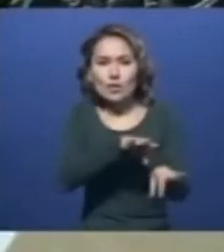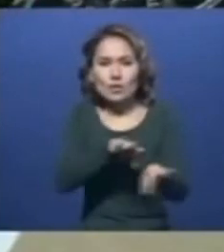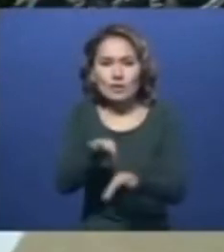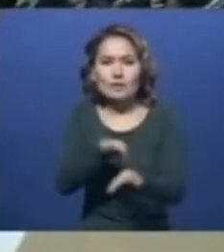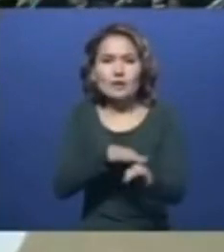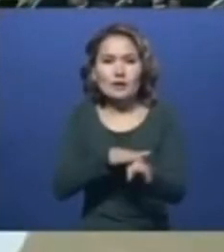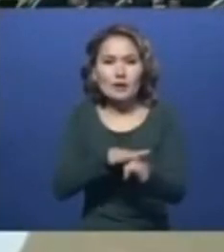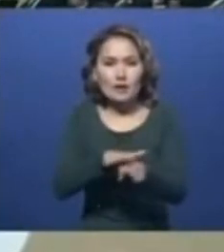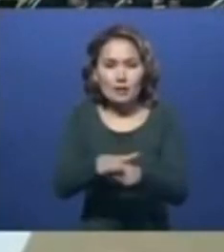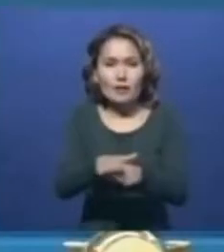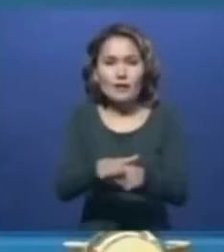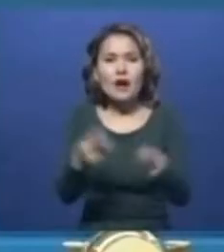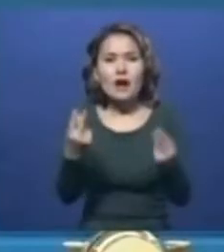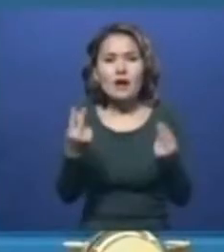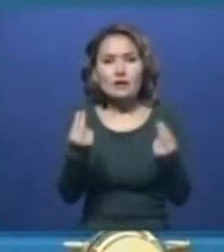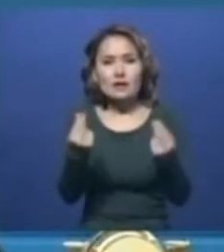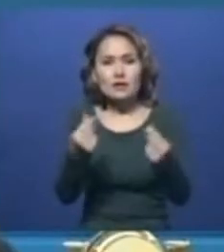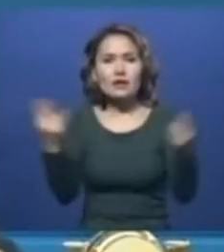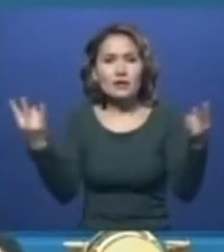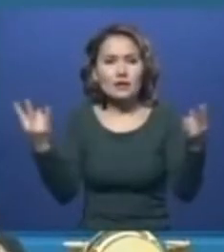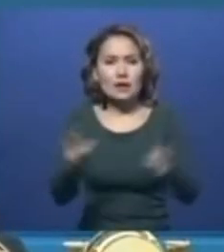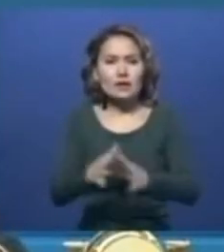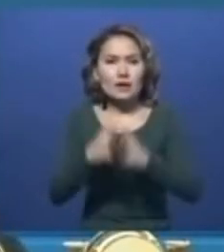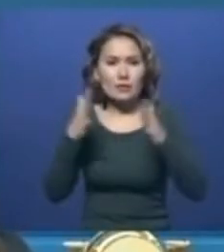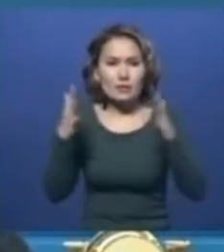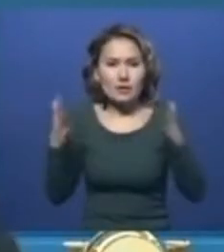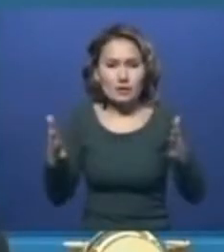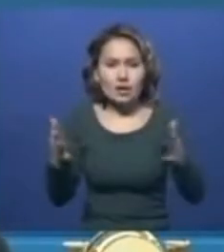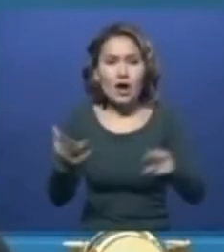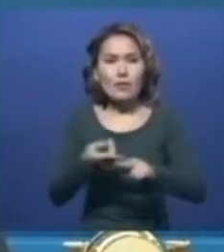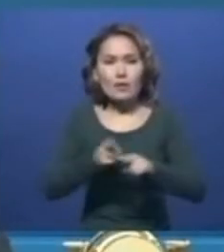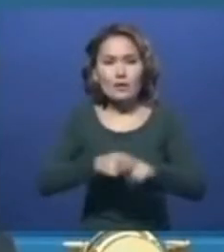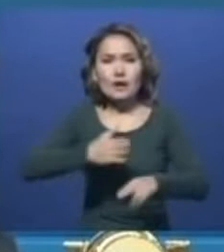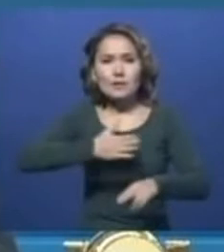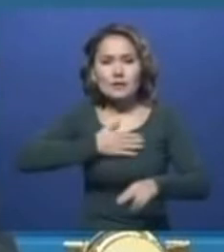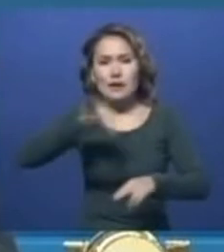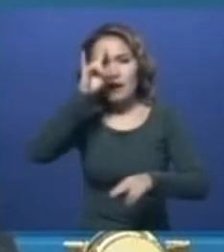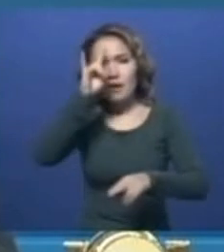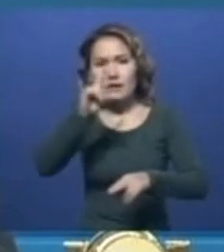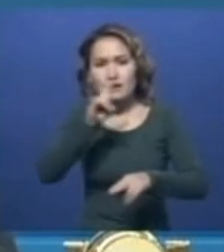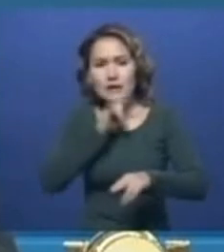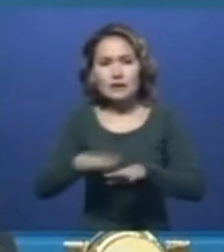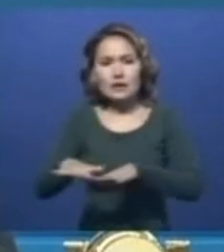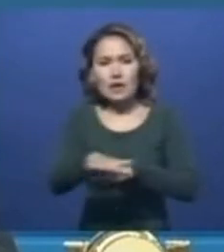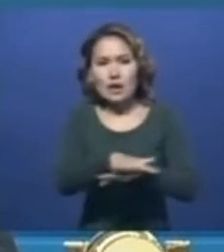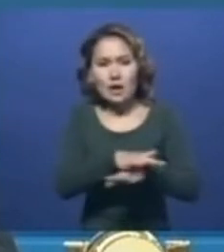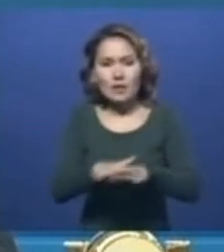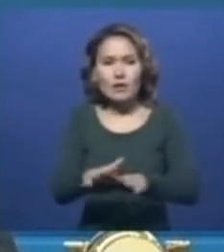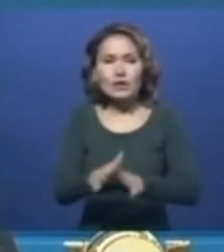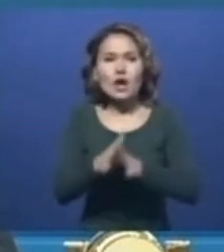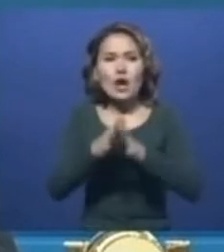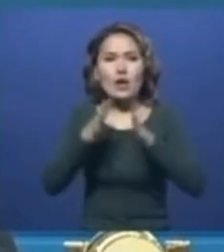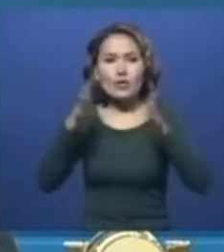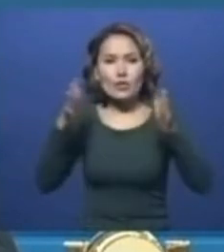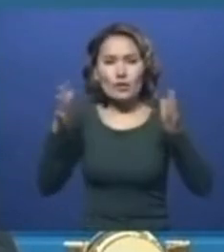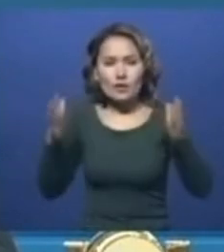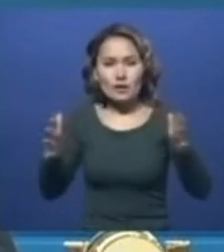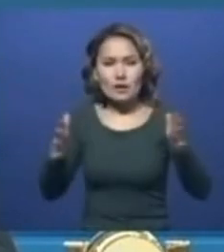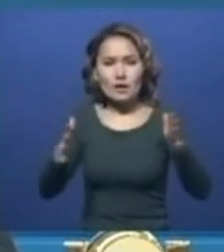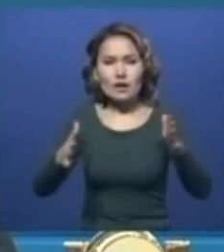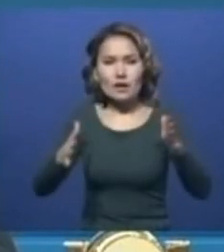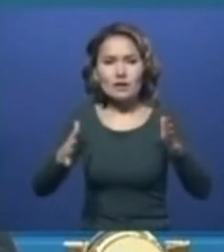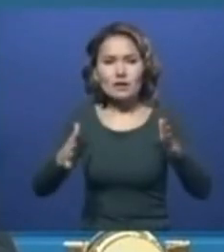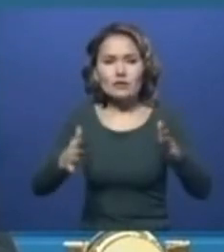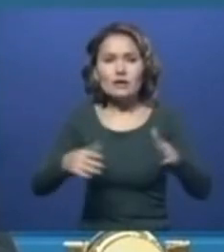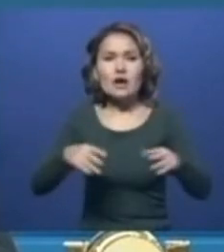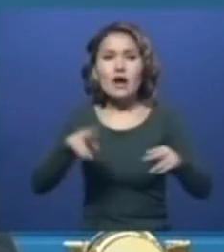еңбекті аса ауқымды жұмысты қажет етеді. Елдің өркен білген келсе, жолына қара